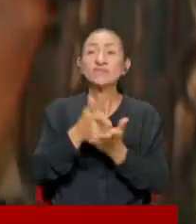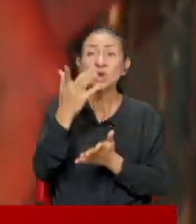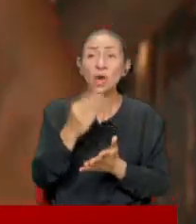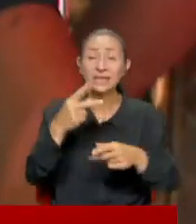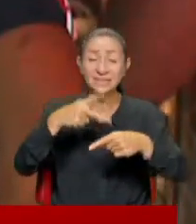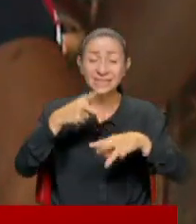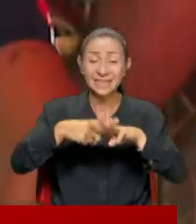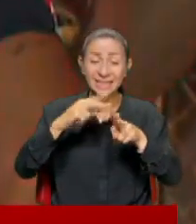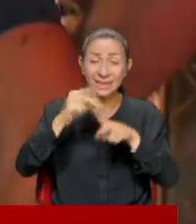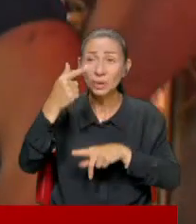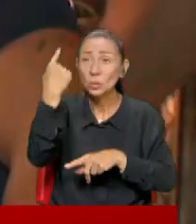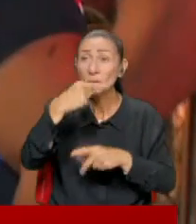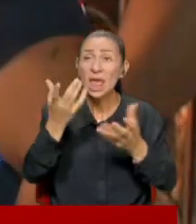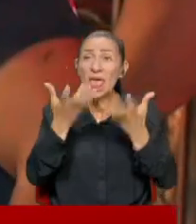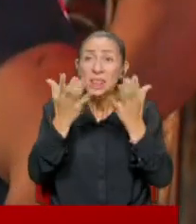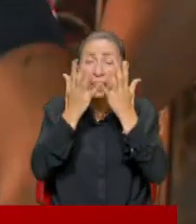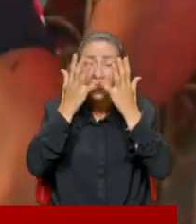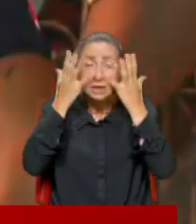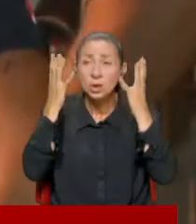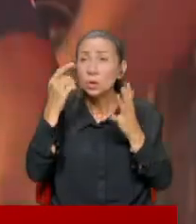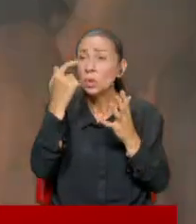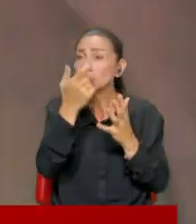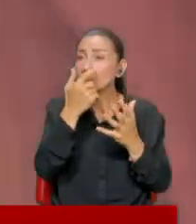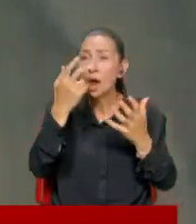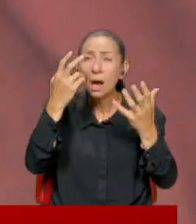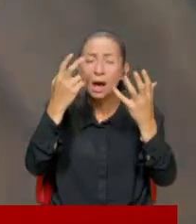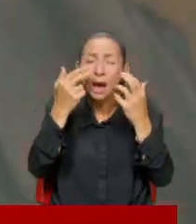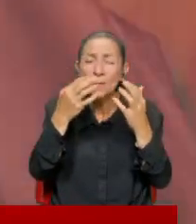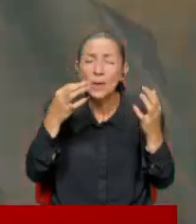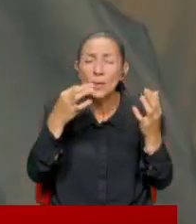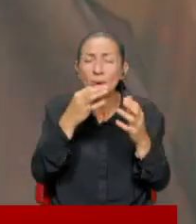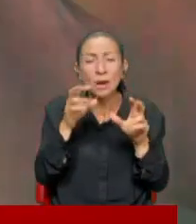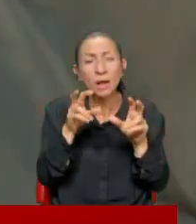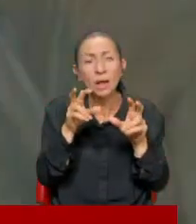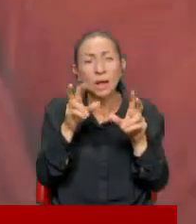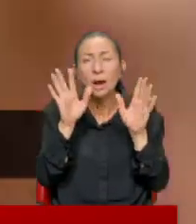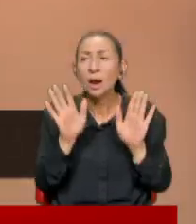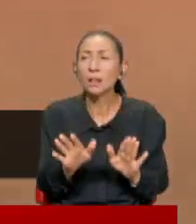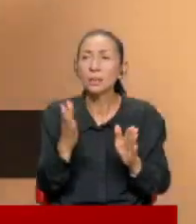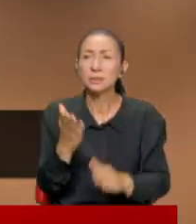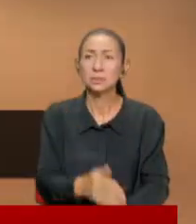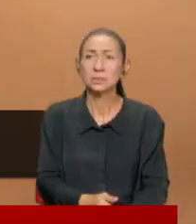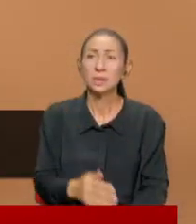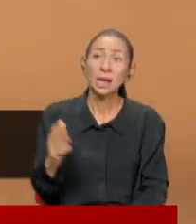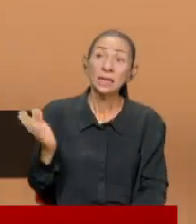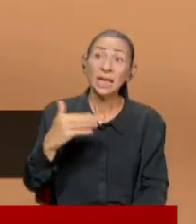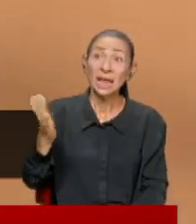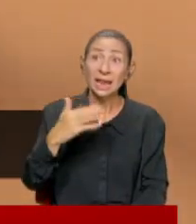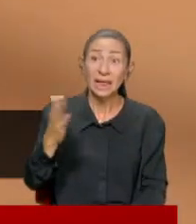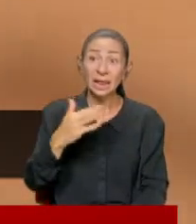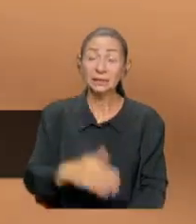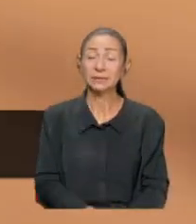olan Zeki Demir, yüzündeki yanıklarla gözü dolu dolu öylece baka kaldı alevlere. Hadi çıkın, gel gel